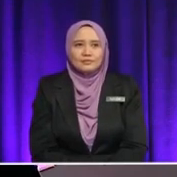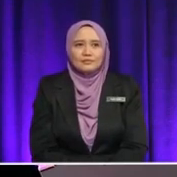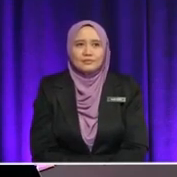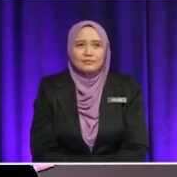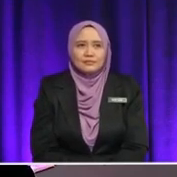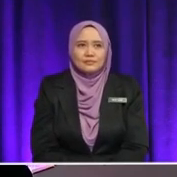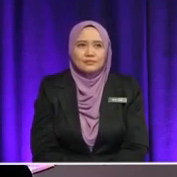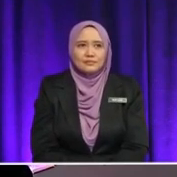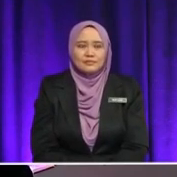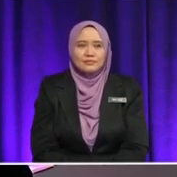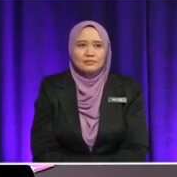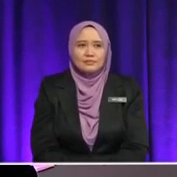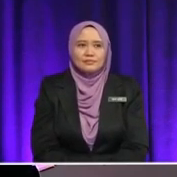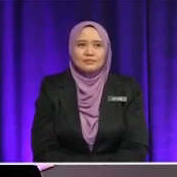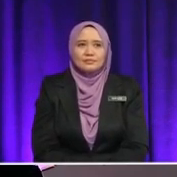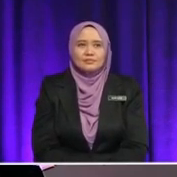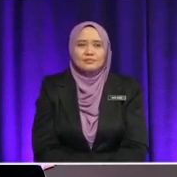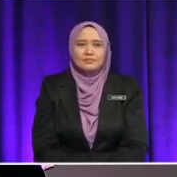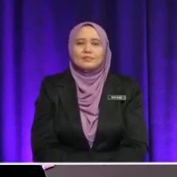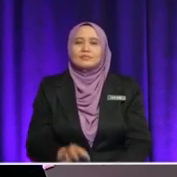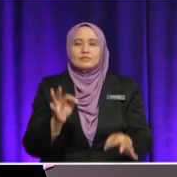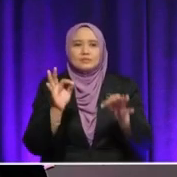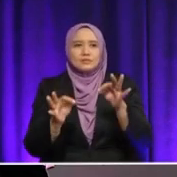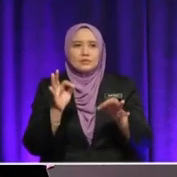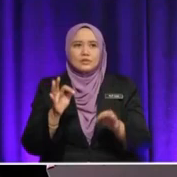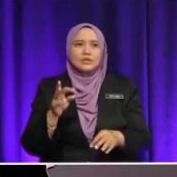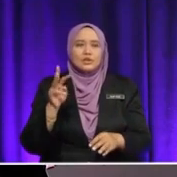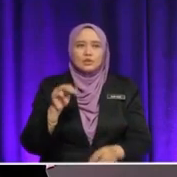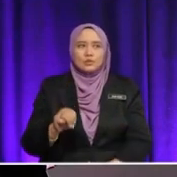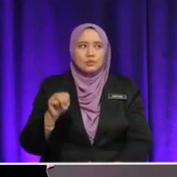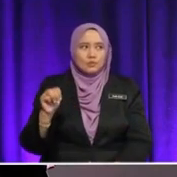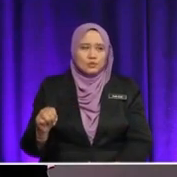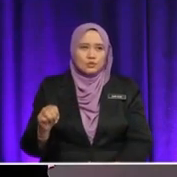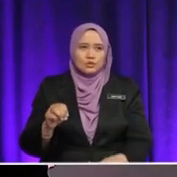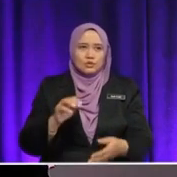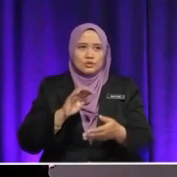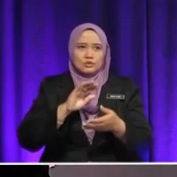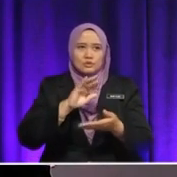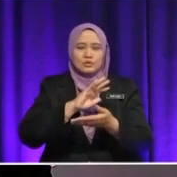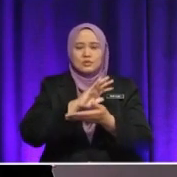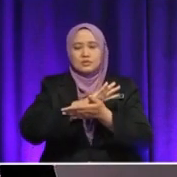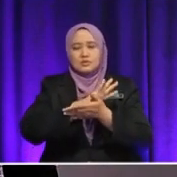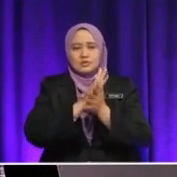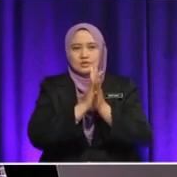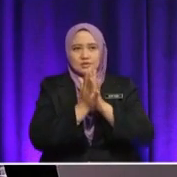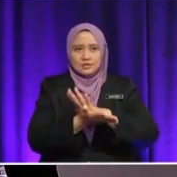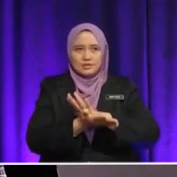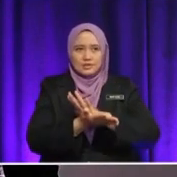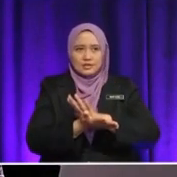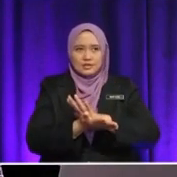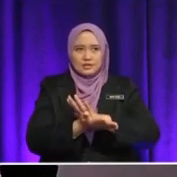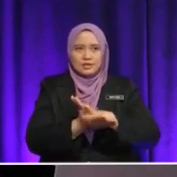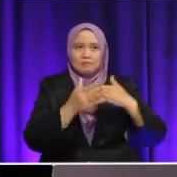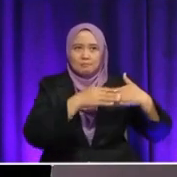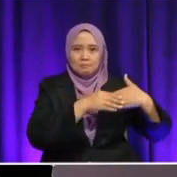Kali mudik menjadi penghuni karena kita lihat sudah kadung murai suara pemimpin-pemimpin Aa Duos untuk yang bergeser